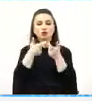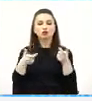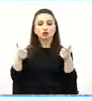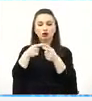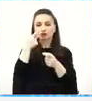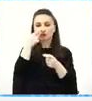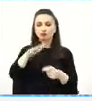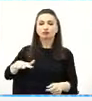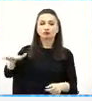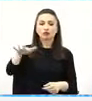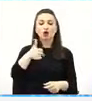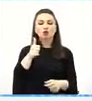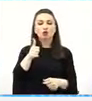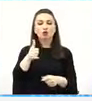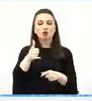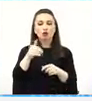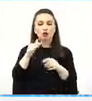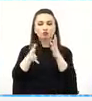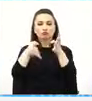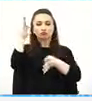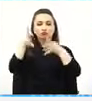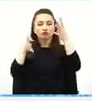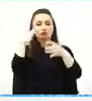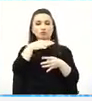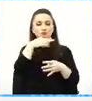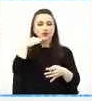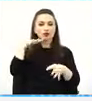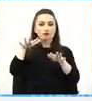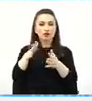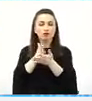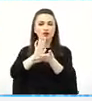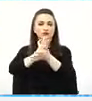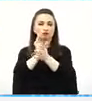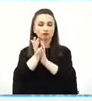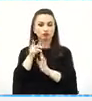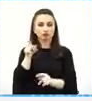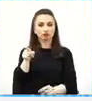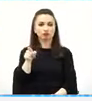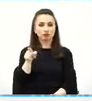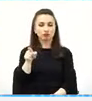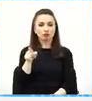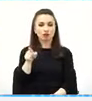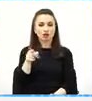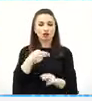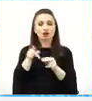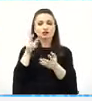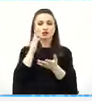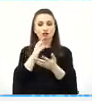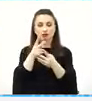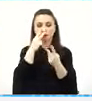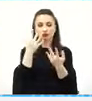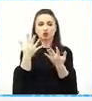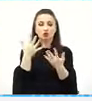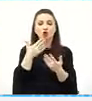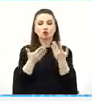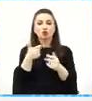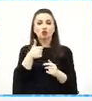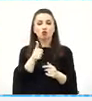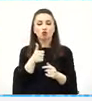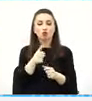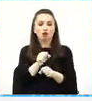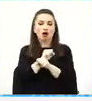სასახლის მიმდებარე ტერიტორია, თუ როგორი დატვირთულია საცხოვრებელი კორპუსებით. ეს არის ნათელი მაგალითი, თუ როგორ